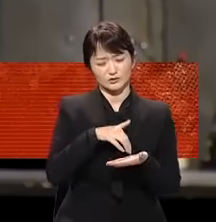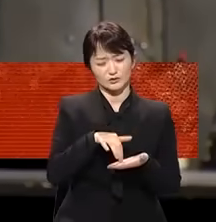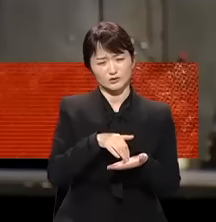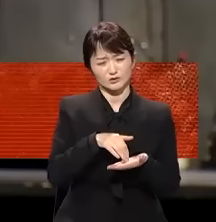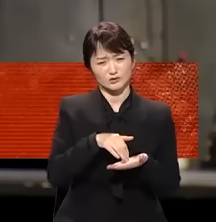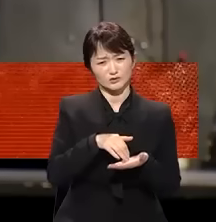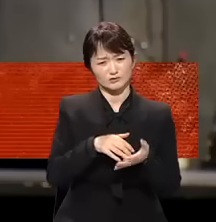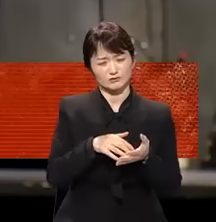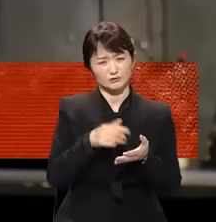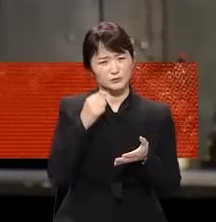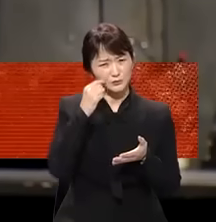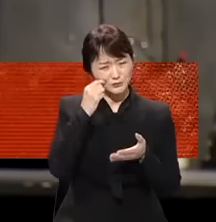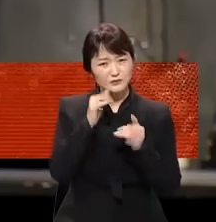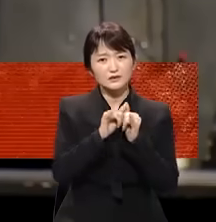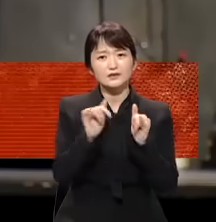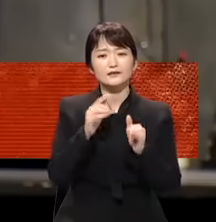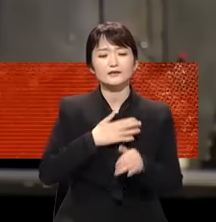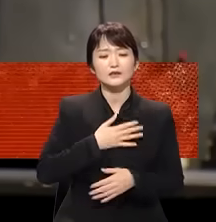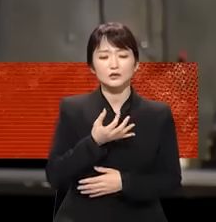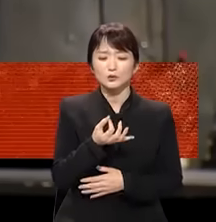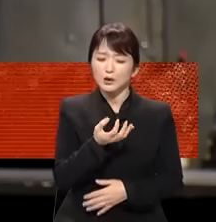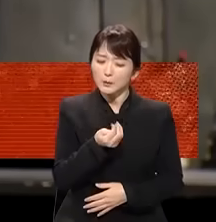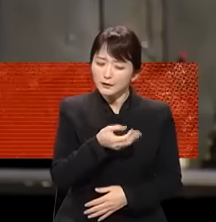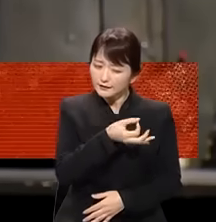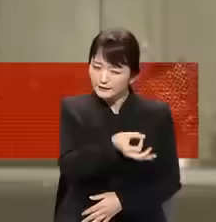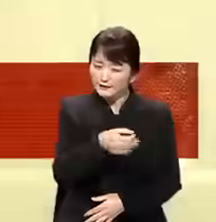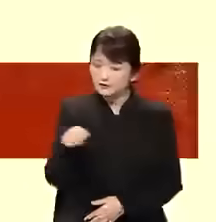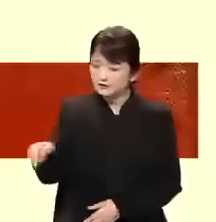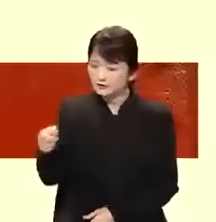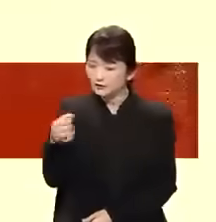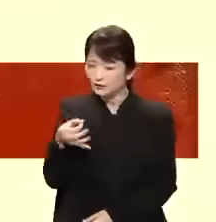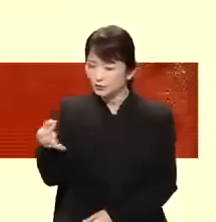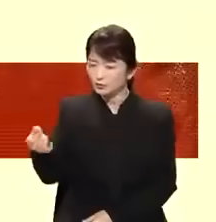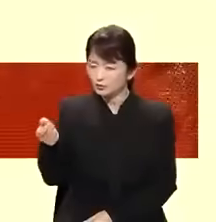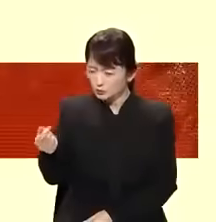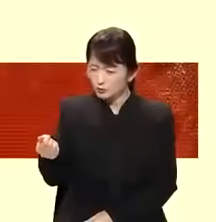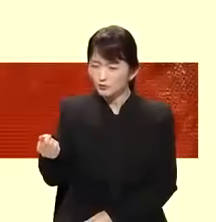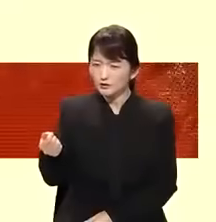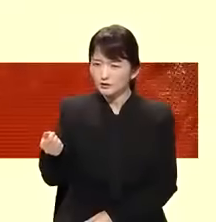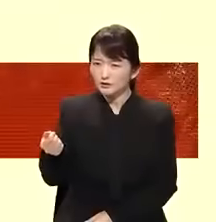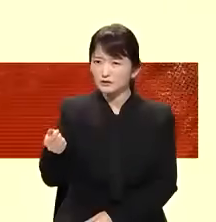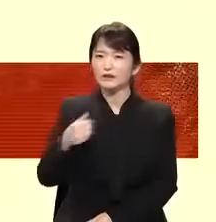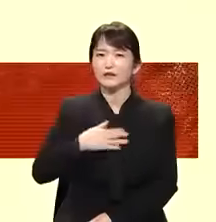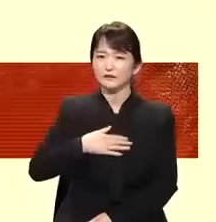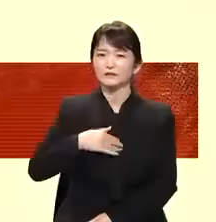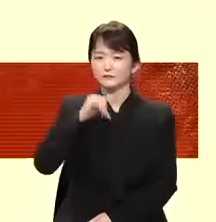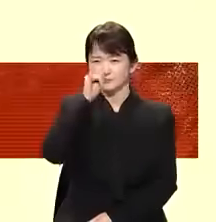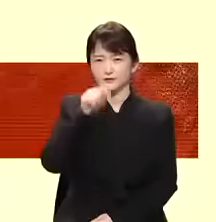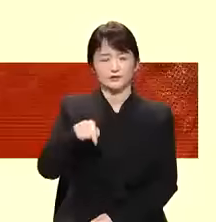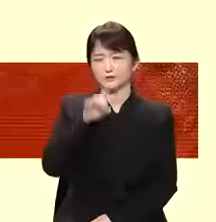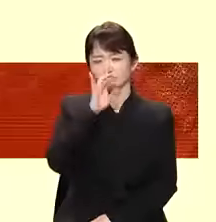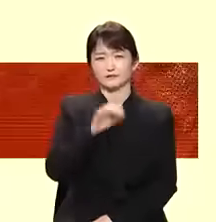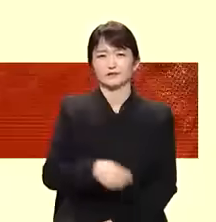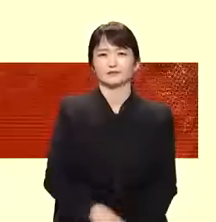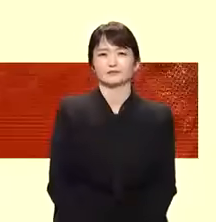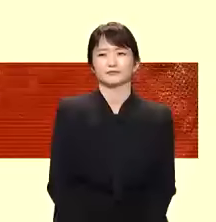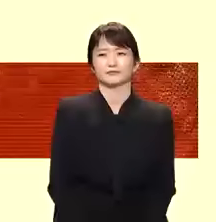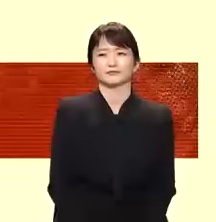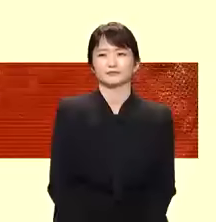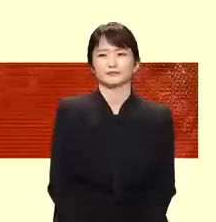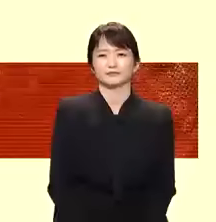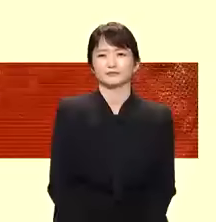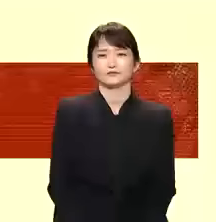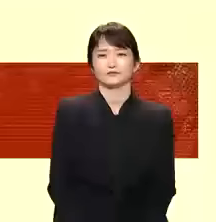사람도 내가 얼마를 더 냈구나 네가 얼마를 덜 냈구나 기계처럼 알 수 있습니다 그렇기 때문에 이건 안 돼요음 아이가